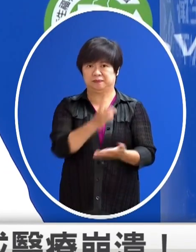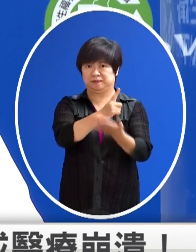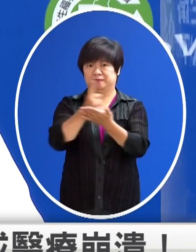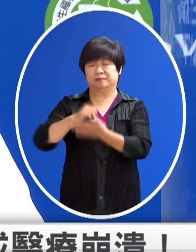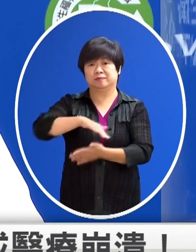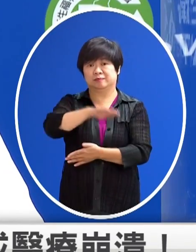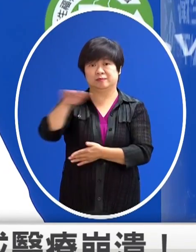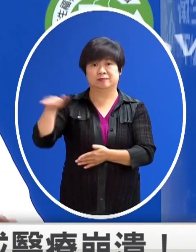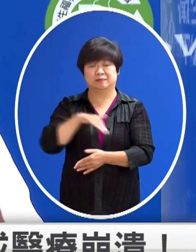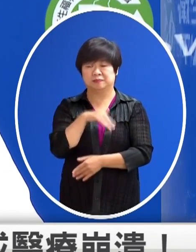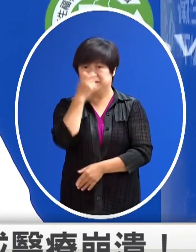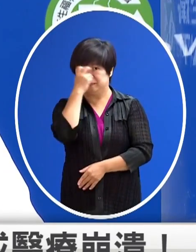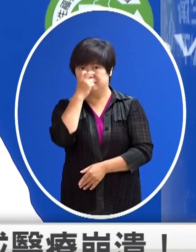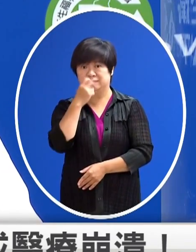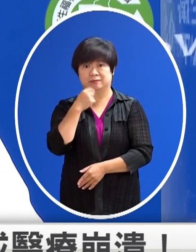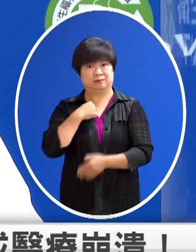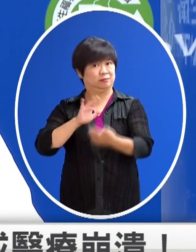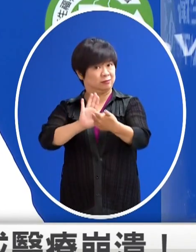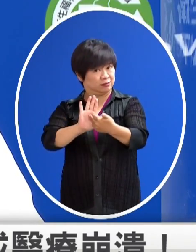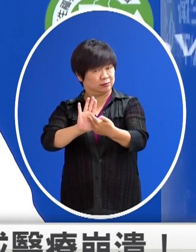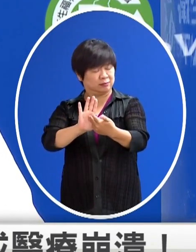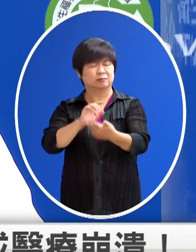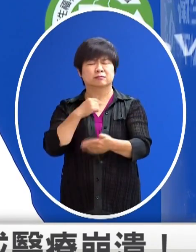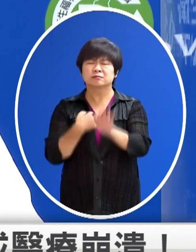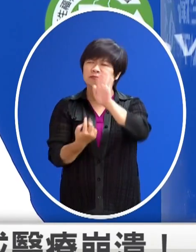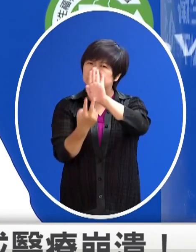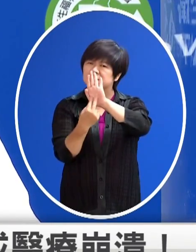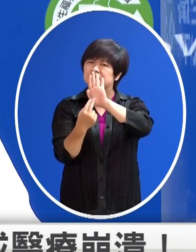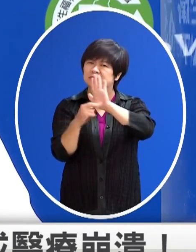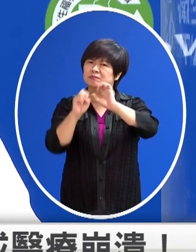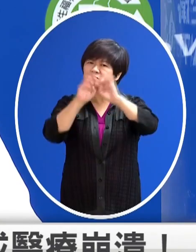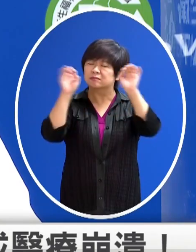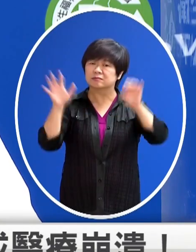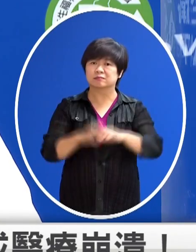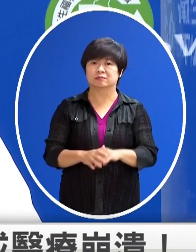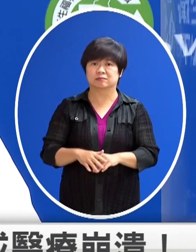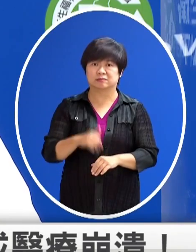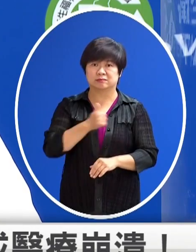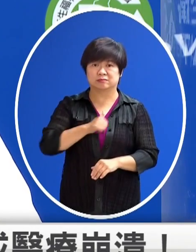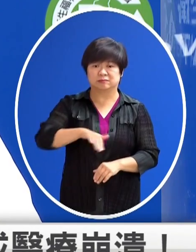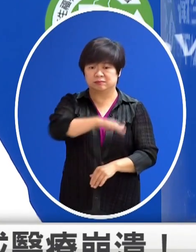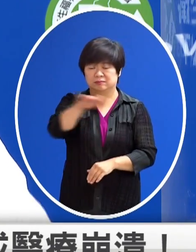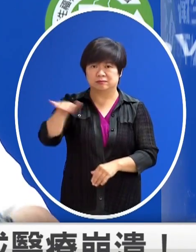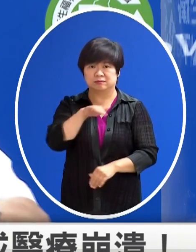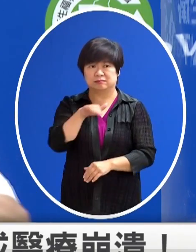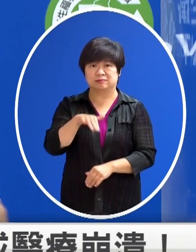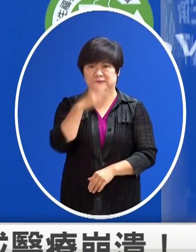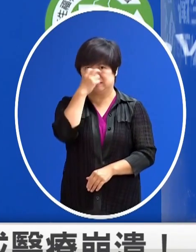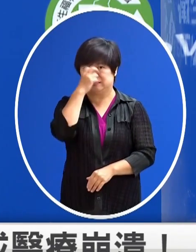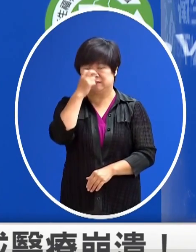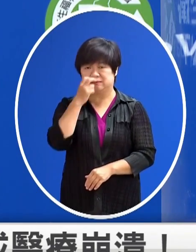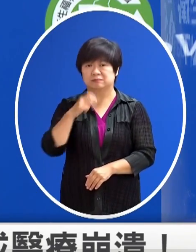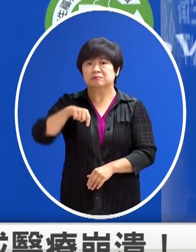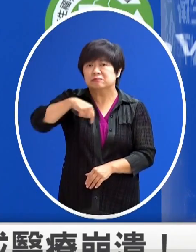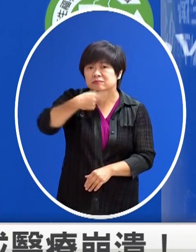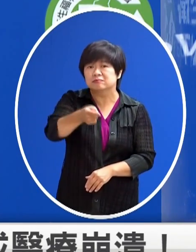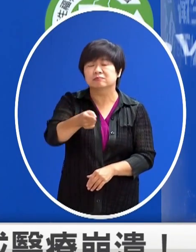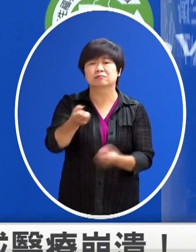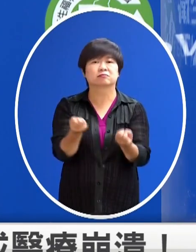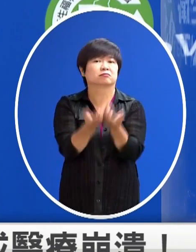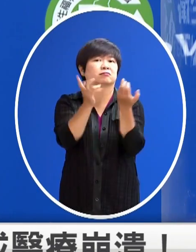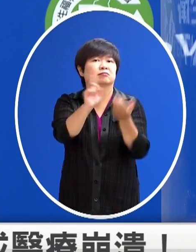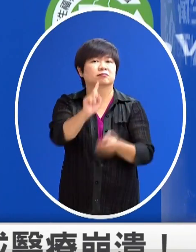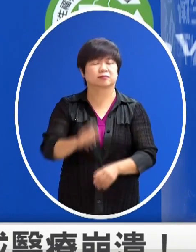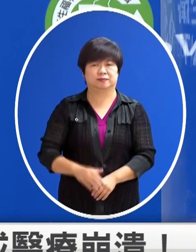做，那我们就跟他模拟给大家看看，如果我们这样子做了，它的后果结果是怎么